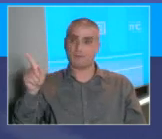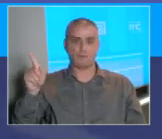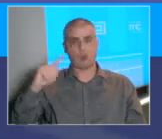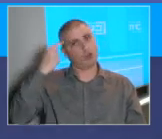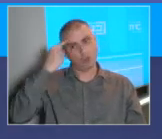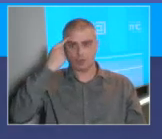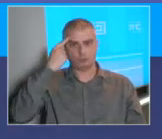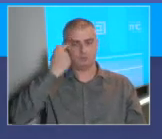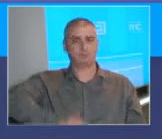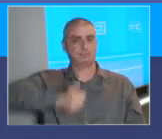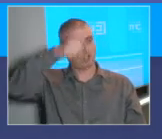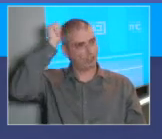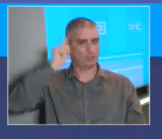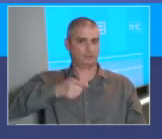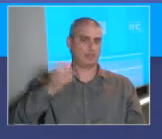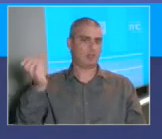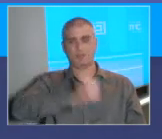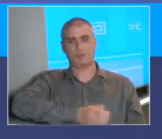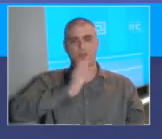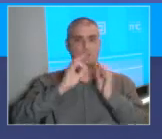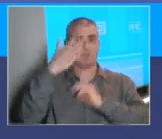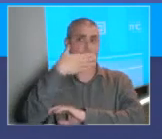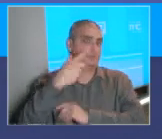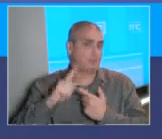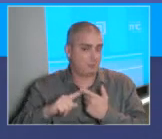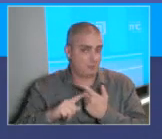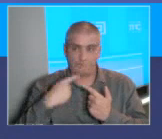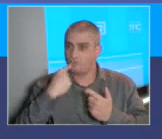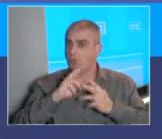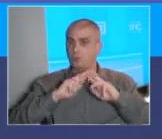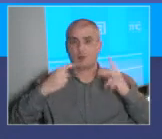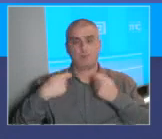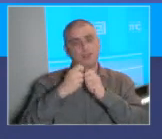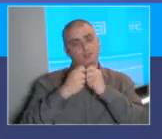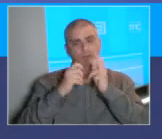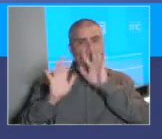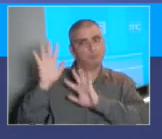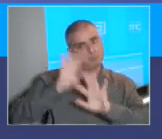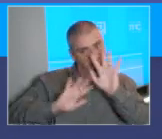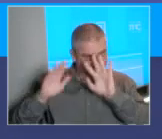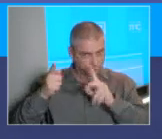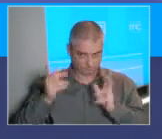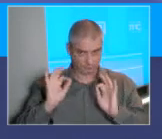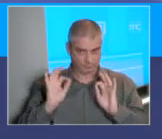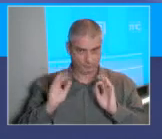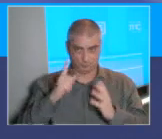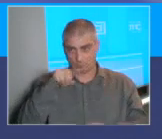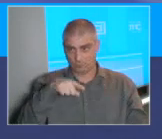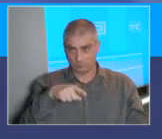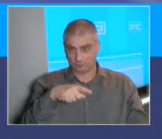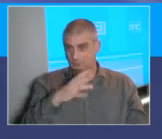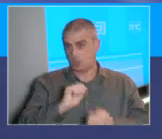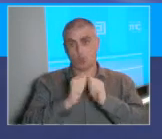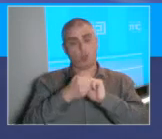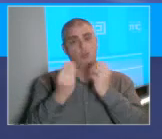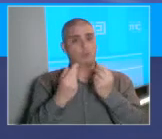לא חושב שהשר אוחנה צריך למנות פרקליט מדינה, והוא טוען שכל מיני קשרים עמומים, שם זה ממש ממש פוסל,